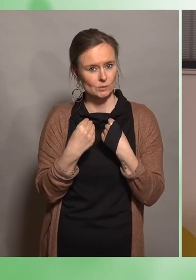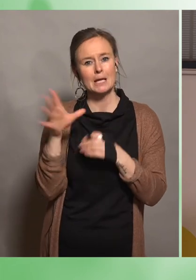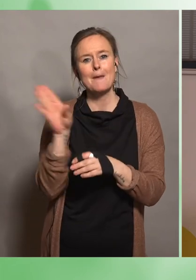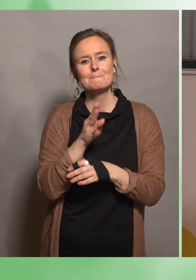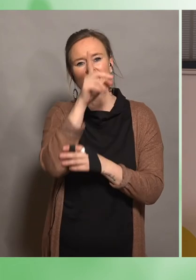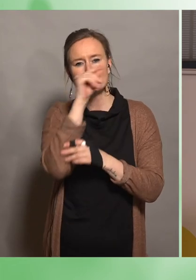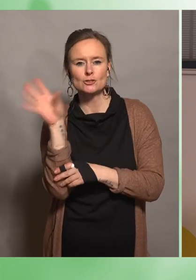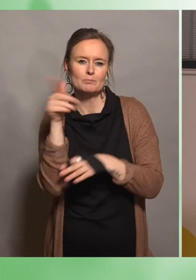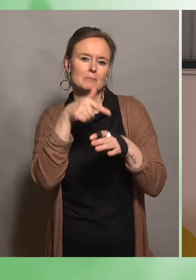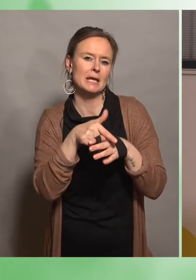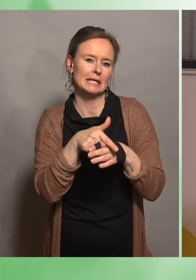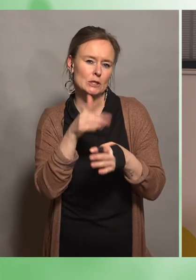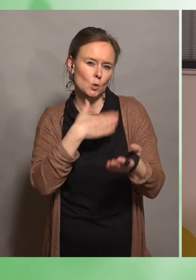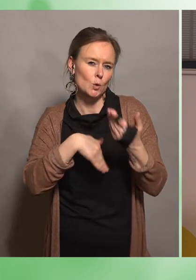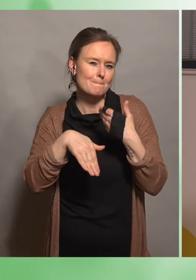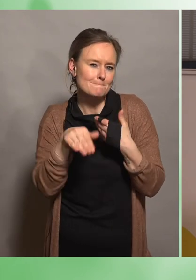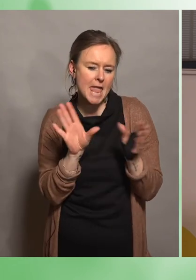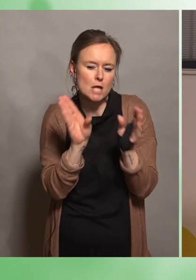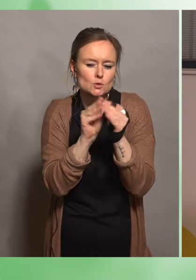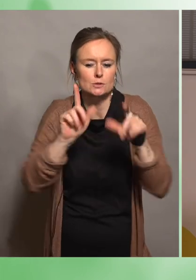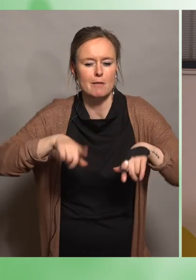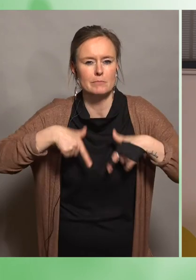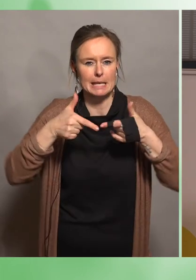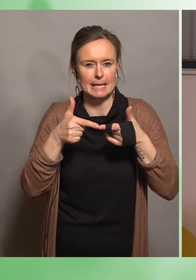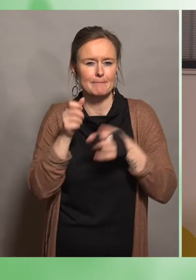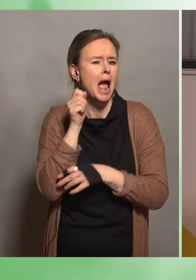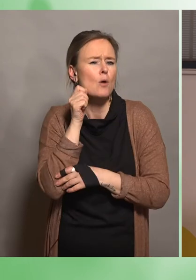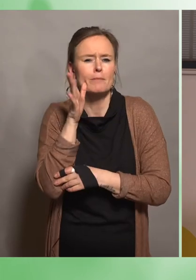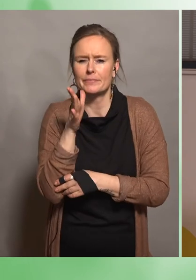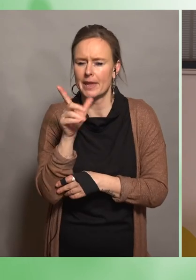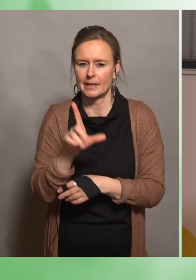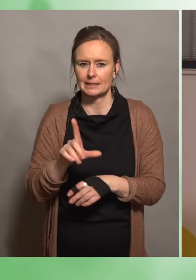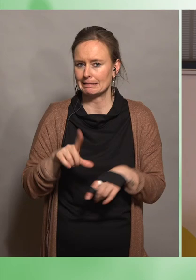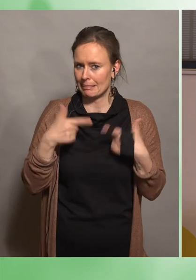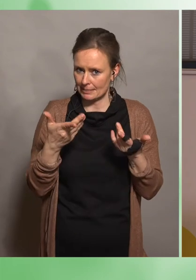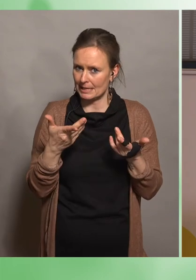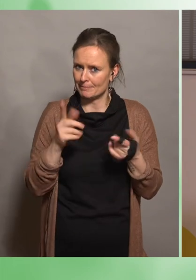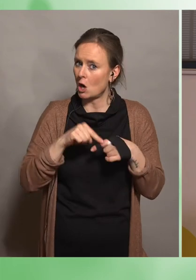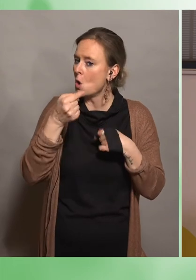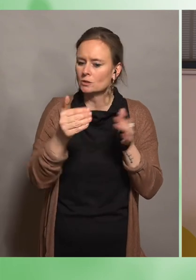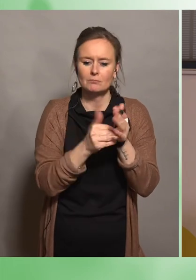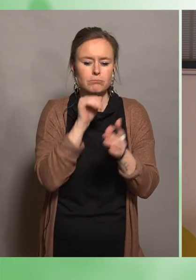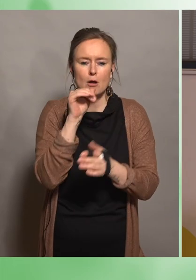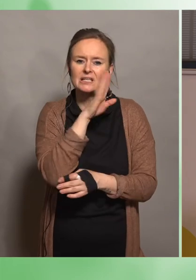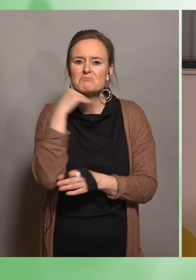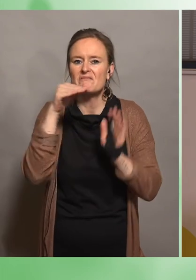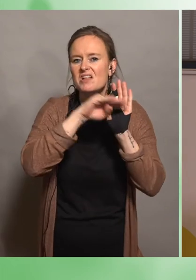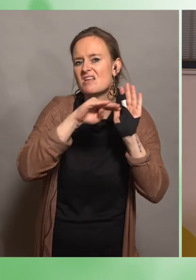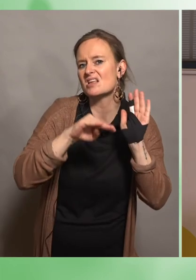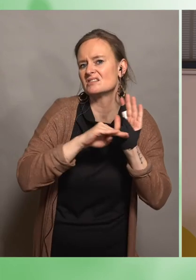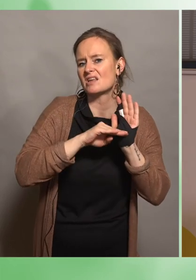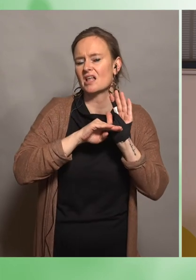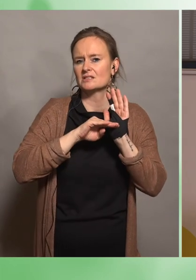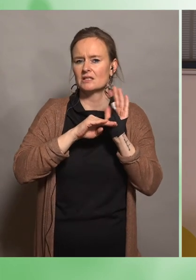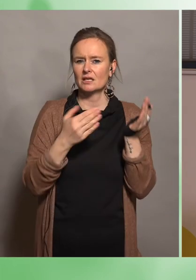zusammenzuleben im täglichen Leben. Und dann kommt alles andere von selbst. Und da brauchen wir keine großen gesetzlichen Vorschriften, da brauchen wir keine